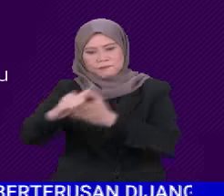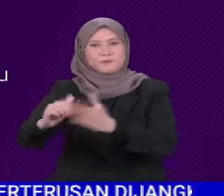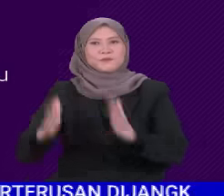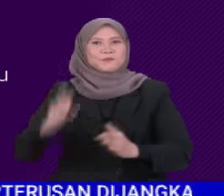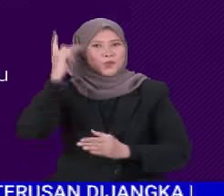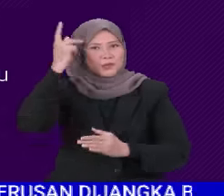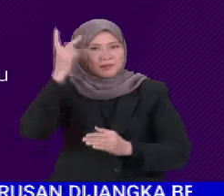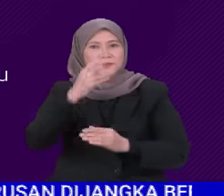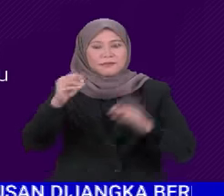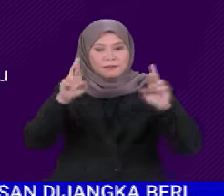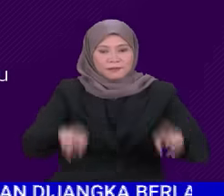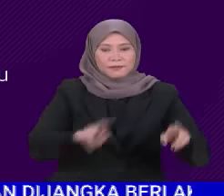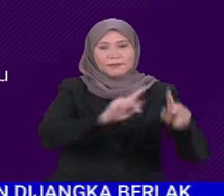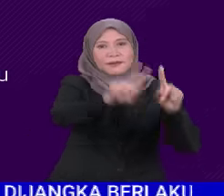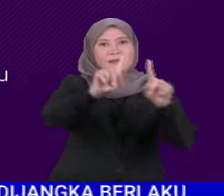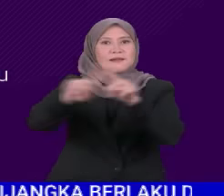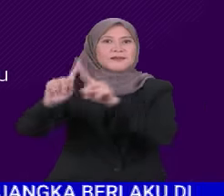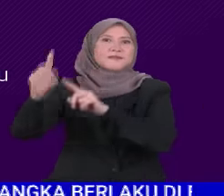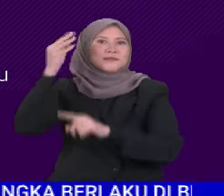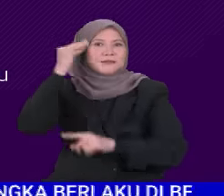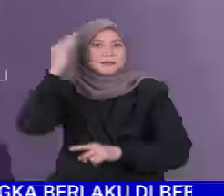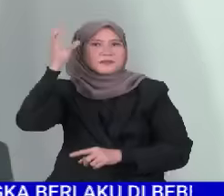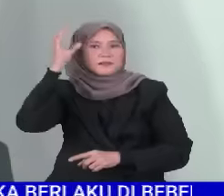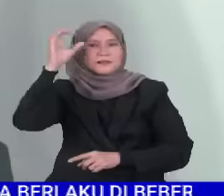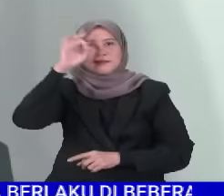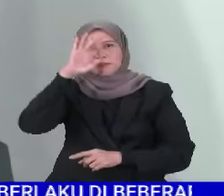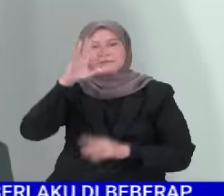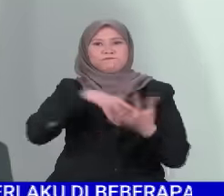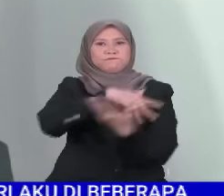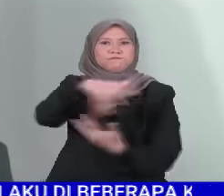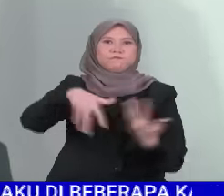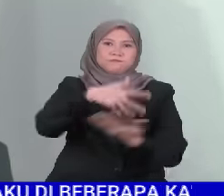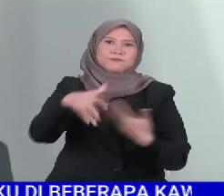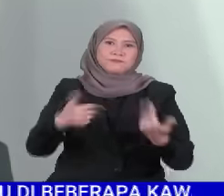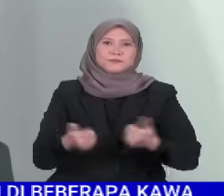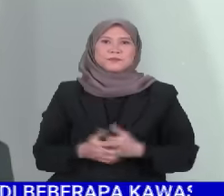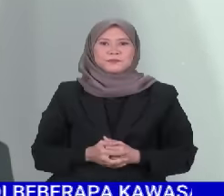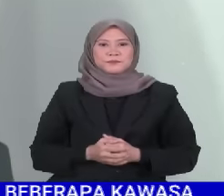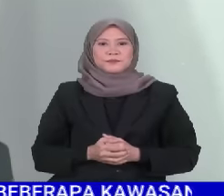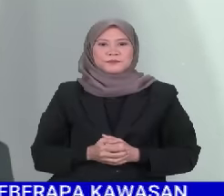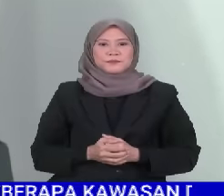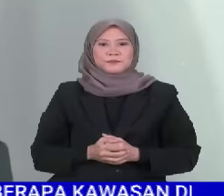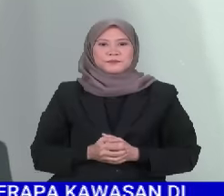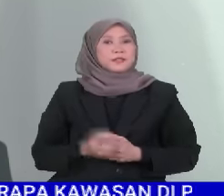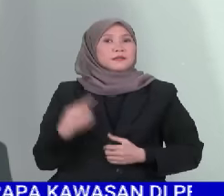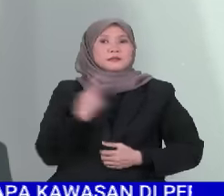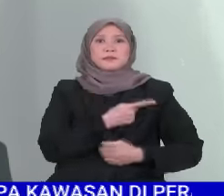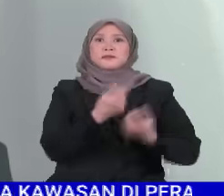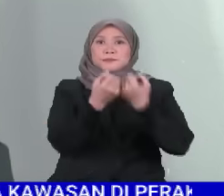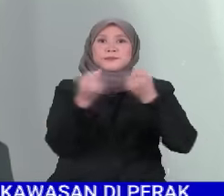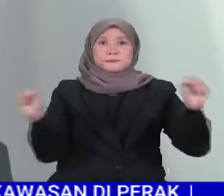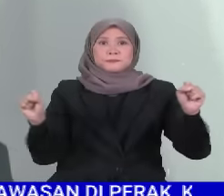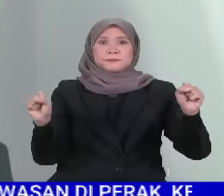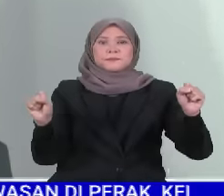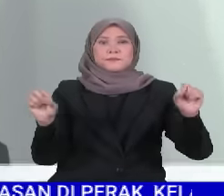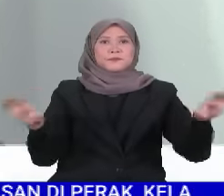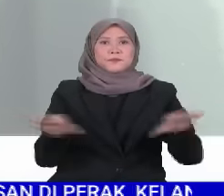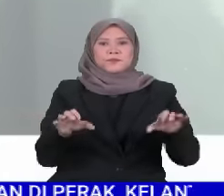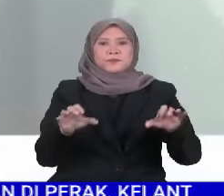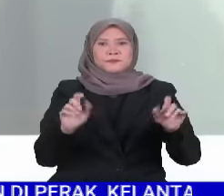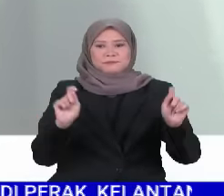dan rakyat berbilang bangsa Indonesia ucapkan tersebut menggambarkan bahwa kita sudah bersedia untuk melakukan